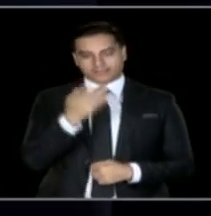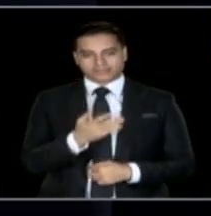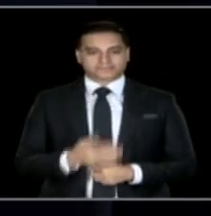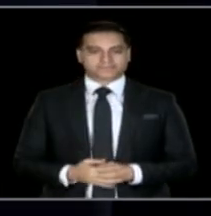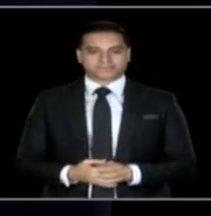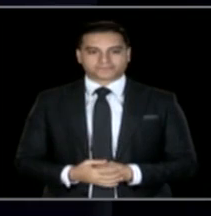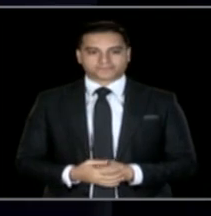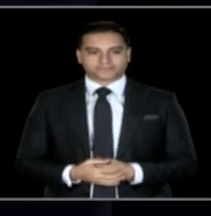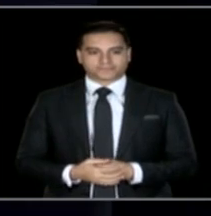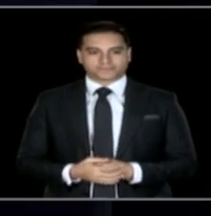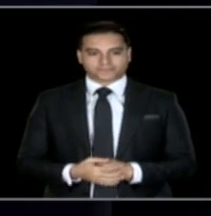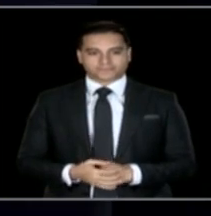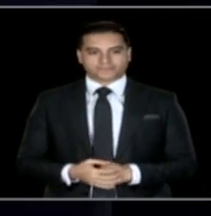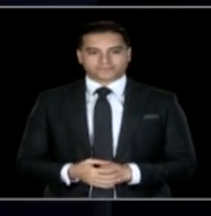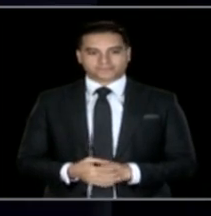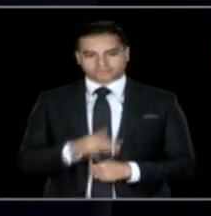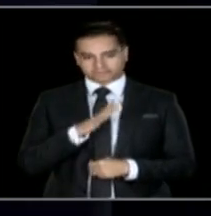170. 170.